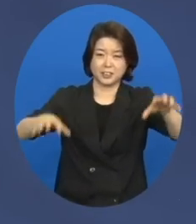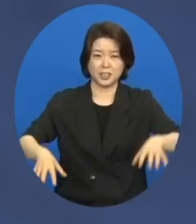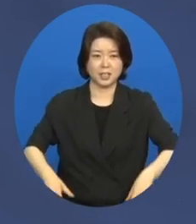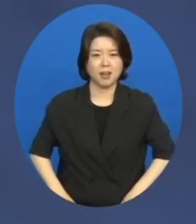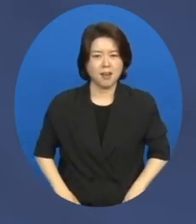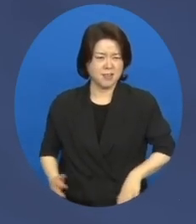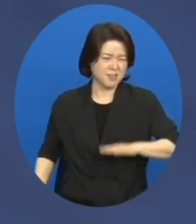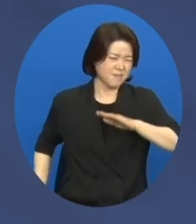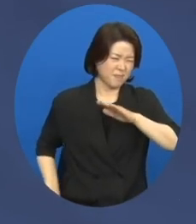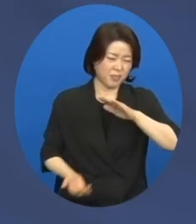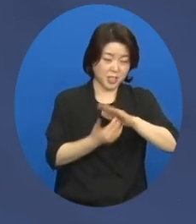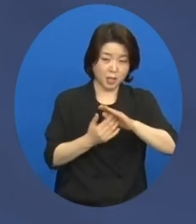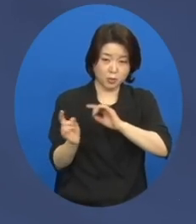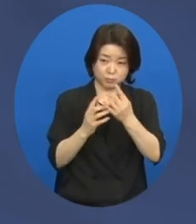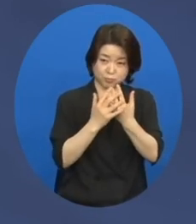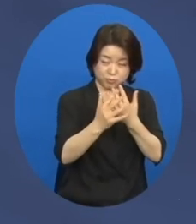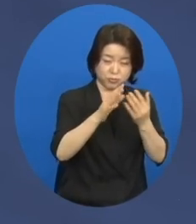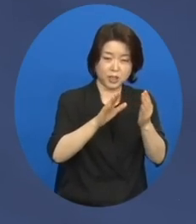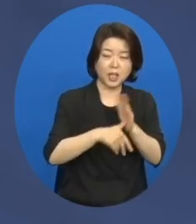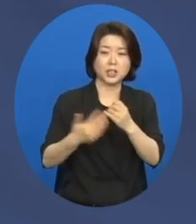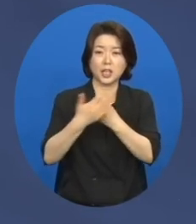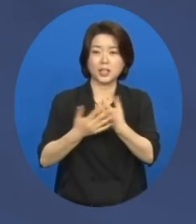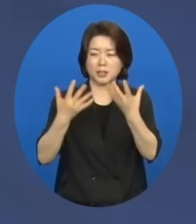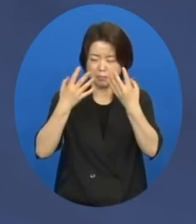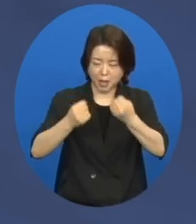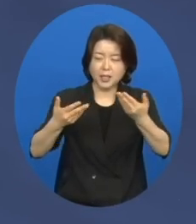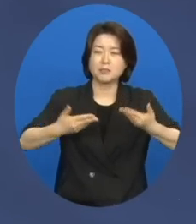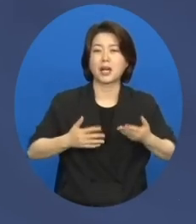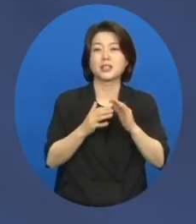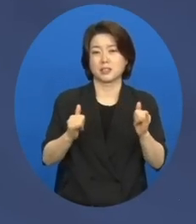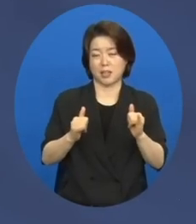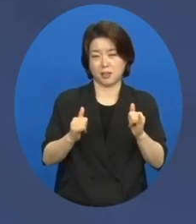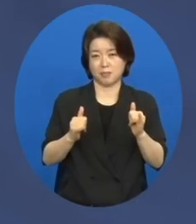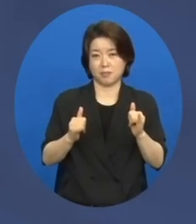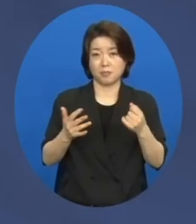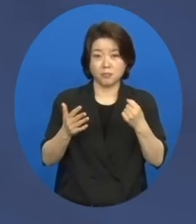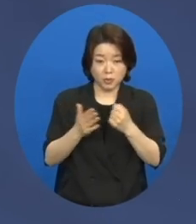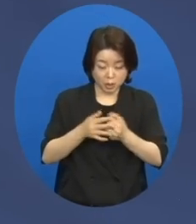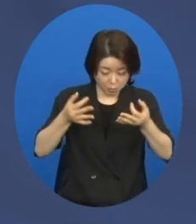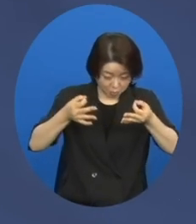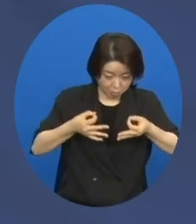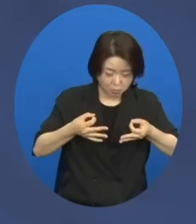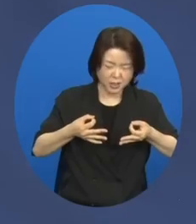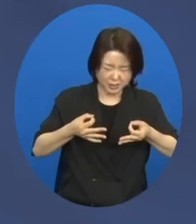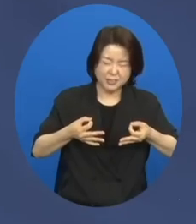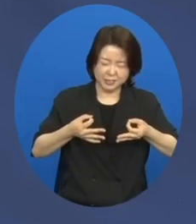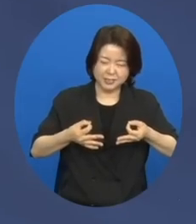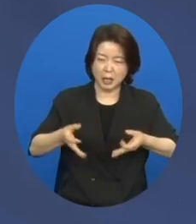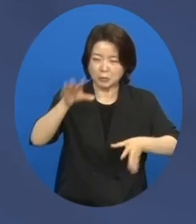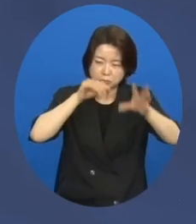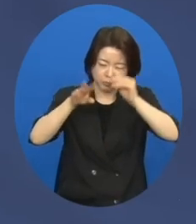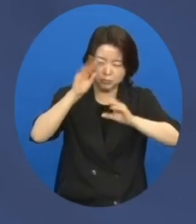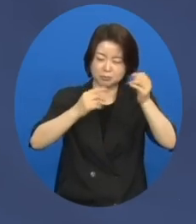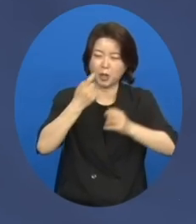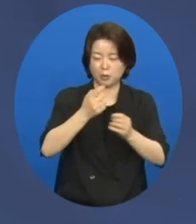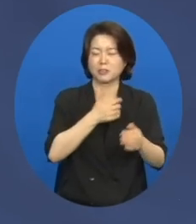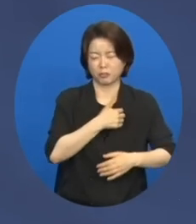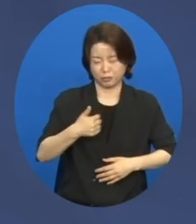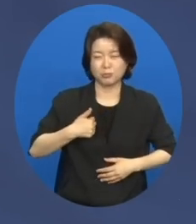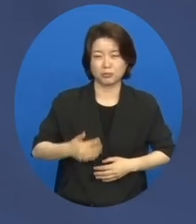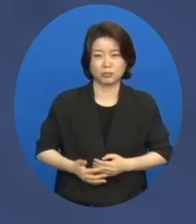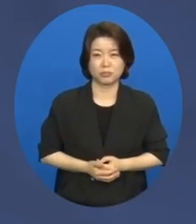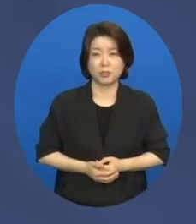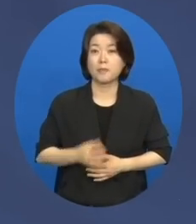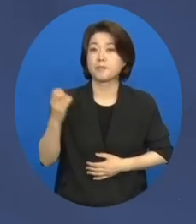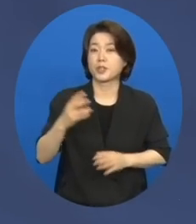때 그 혜택을 가장 많이 누린 사람들이죠. 자, 그러니까 어디를 봐도 할 만큼 했어요. 거기다가 저희